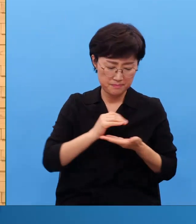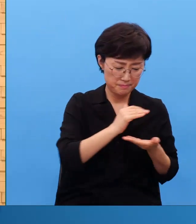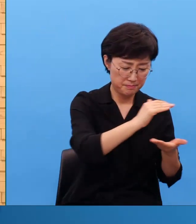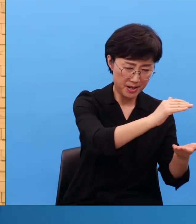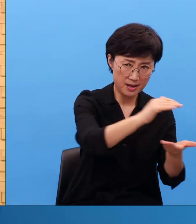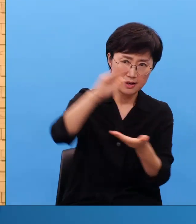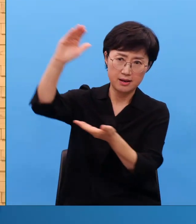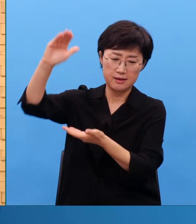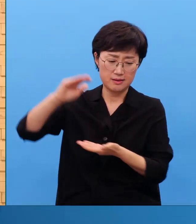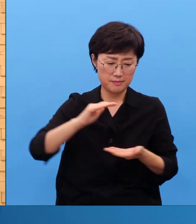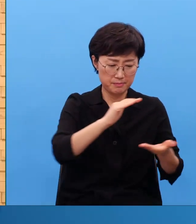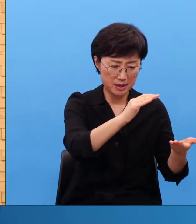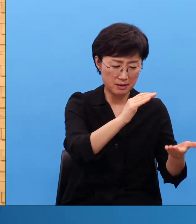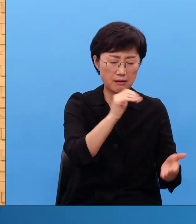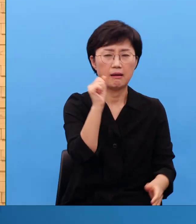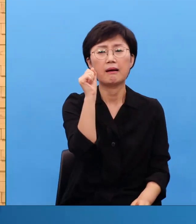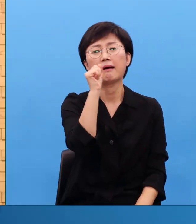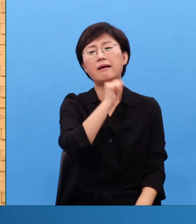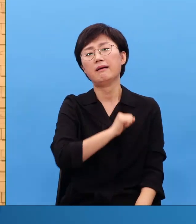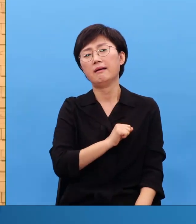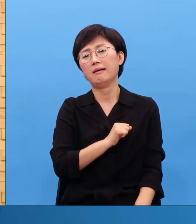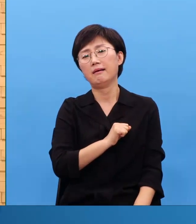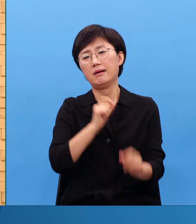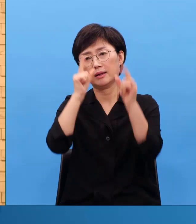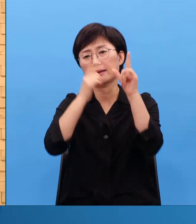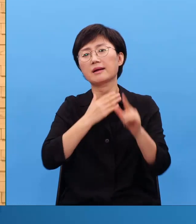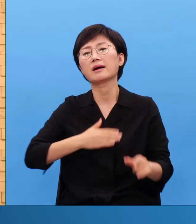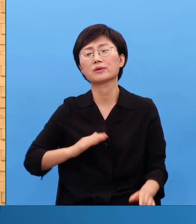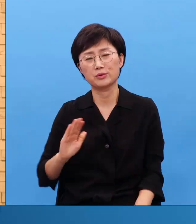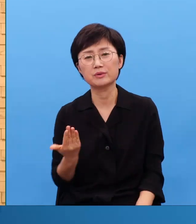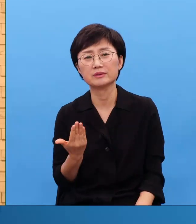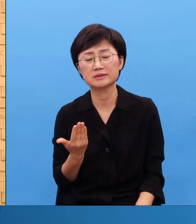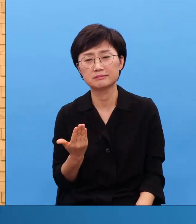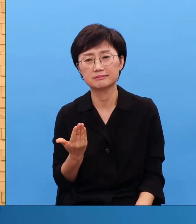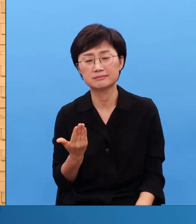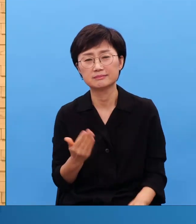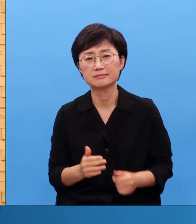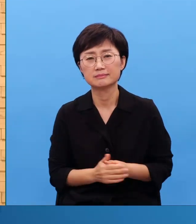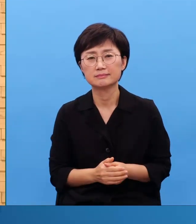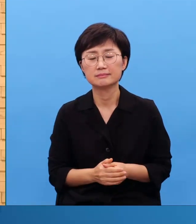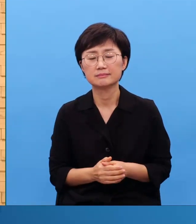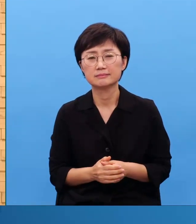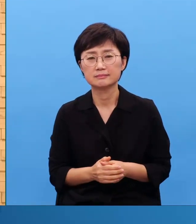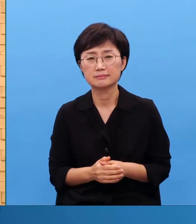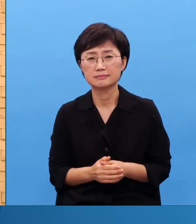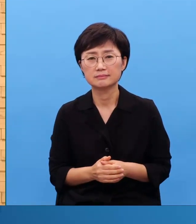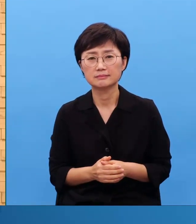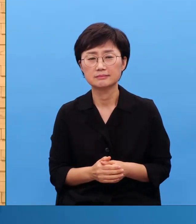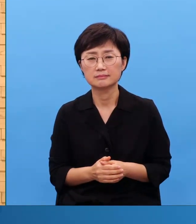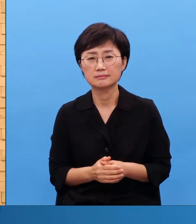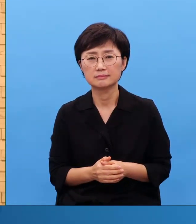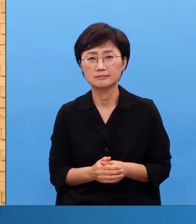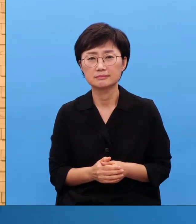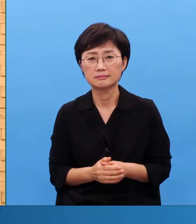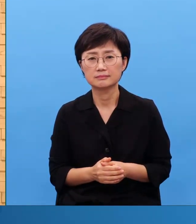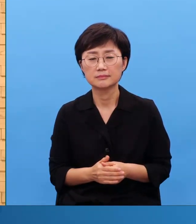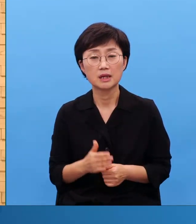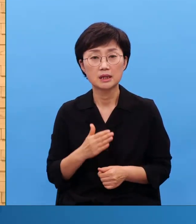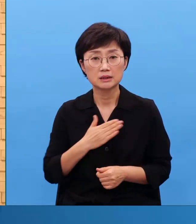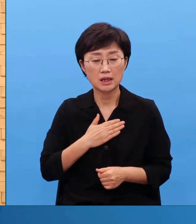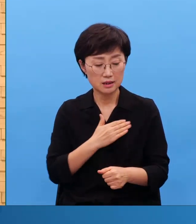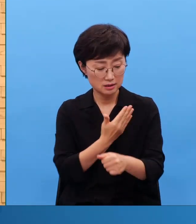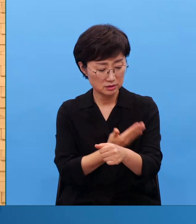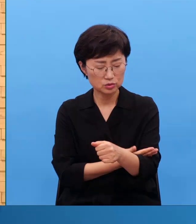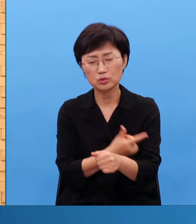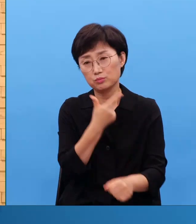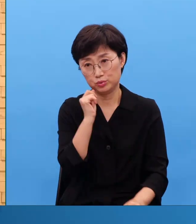of the throne and with the covenant that will change all the three ages, and may you deliver me, use me to deliver the word that you need for your believers. 제가 실력이 없기 때문에